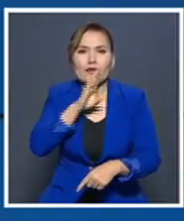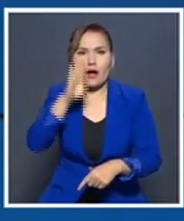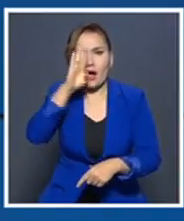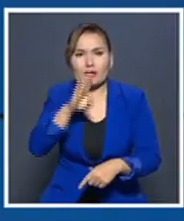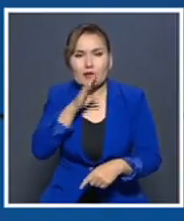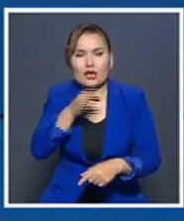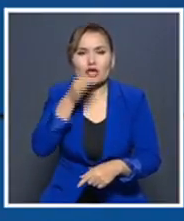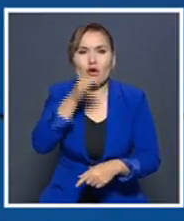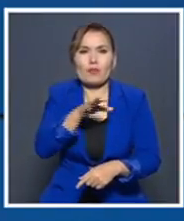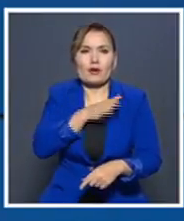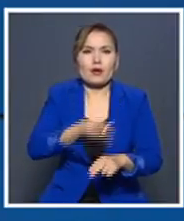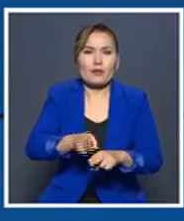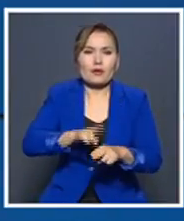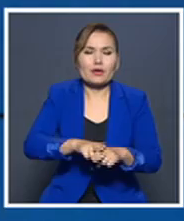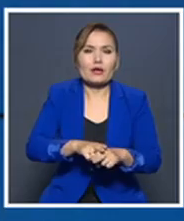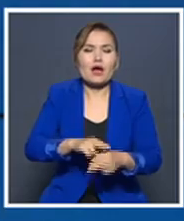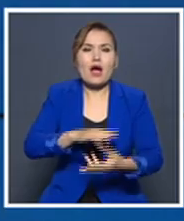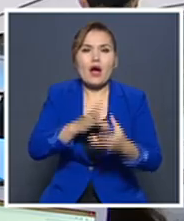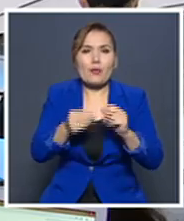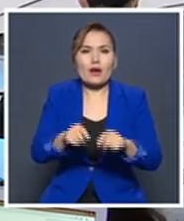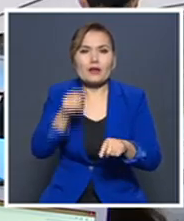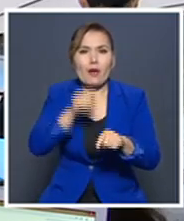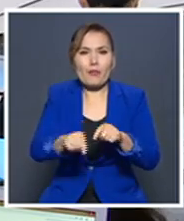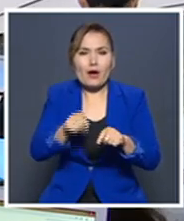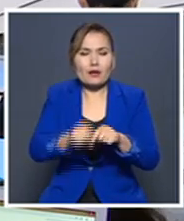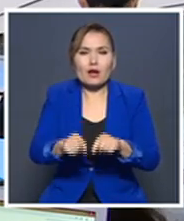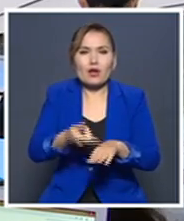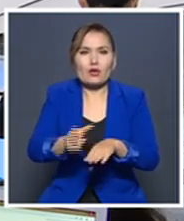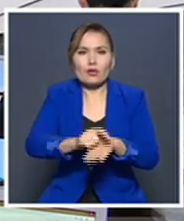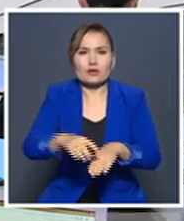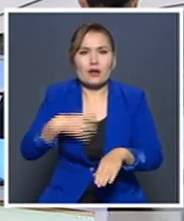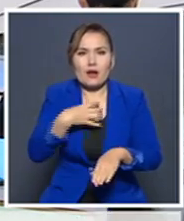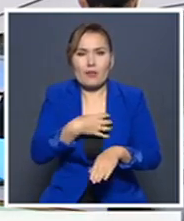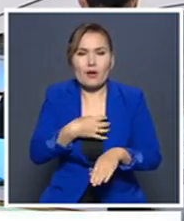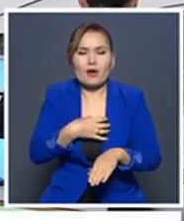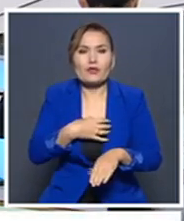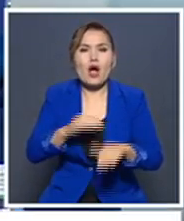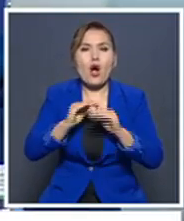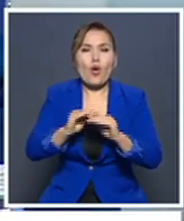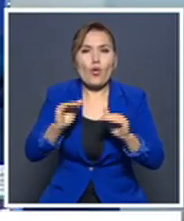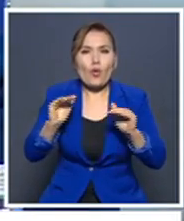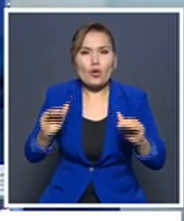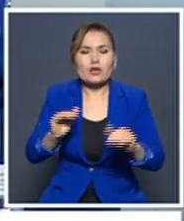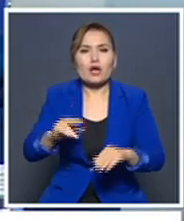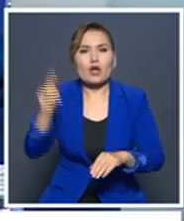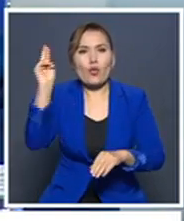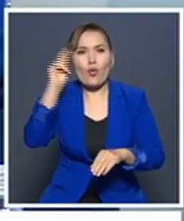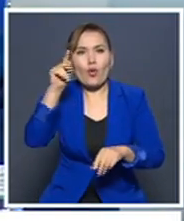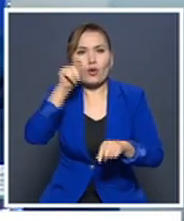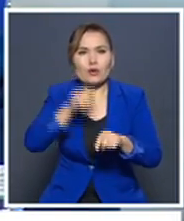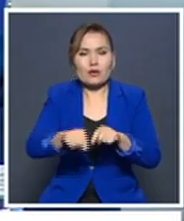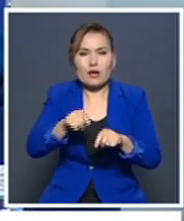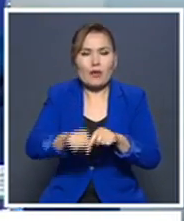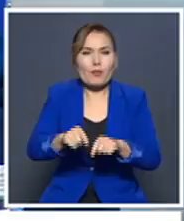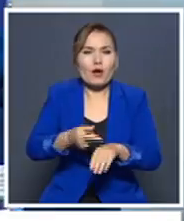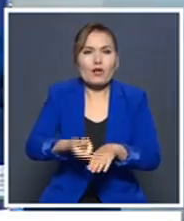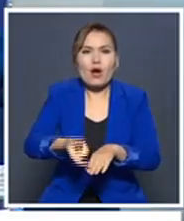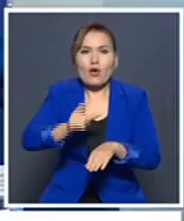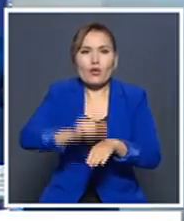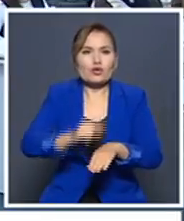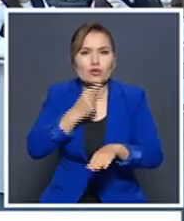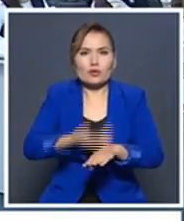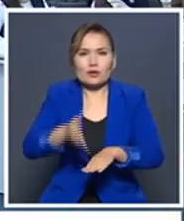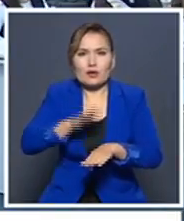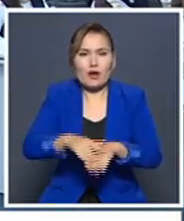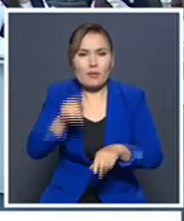жауап берді. Оның ойынша критериалды бағалау заман талабы. Оқушылардың оқу жетістіктерін бағалау оңай шаруа емес. Әр